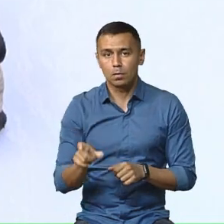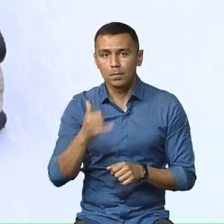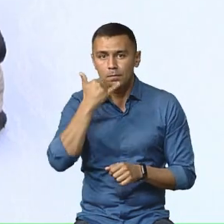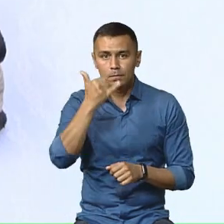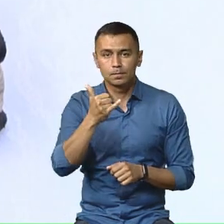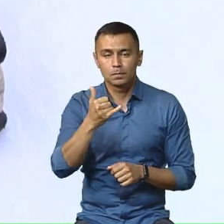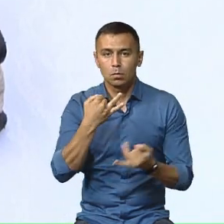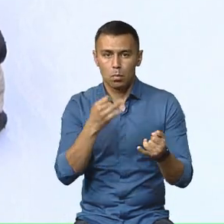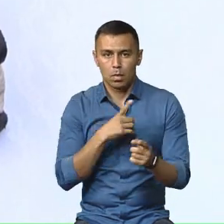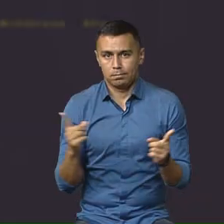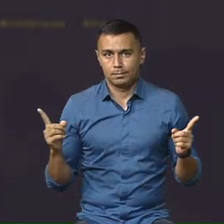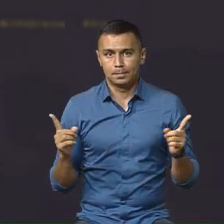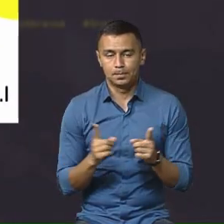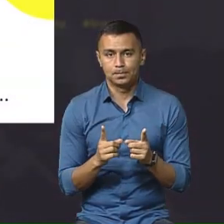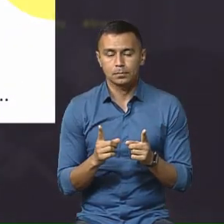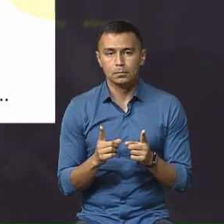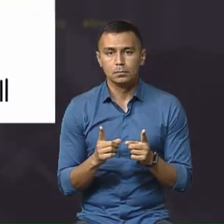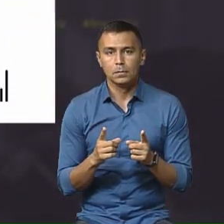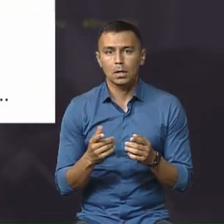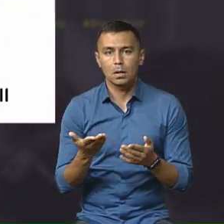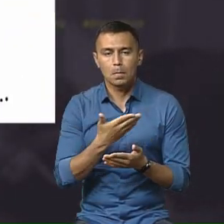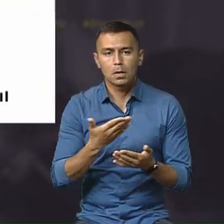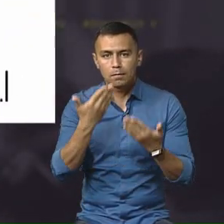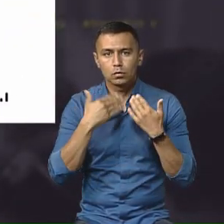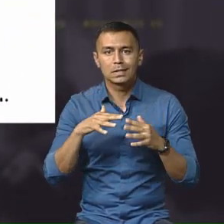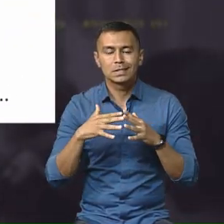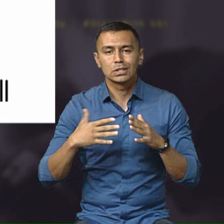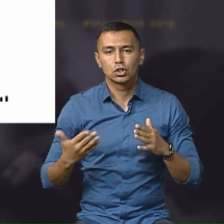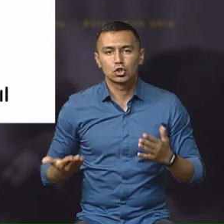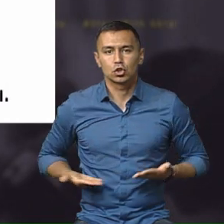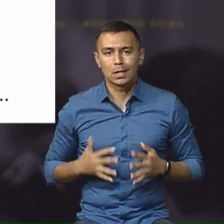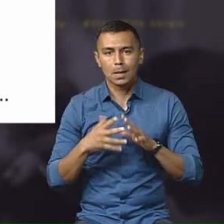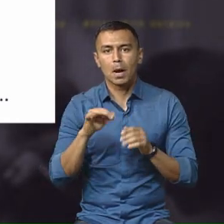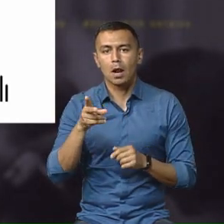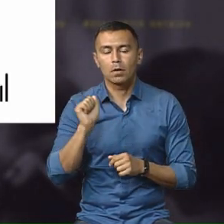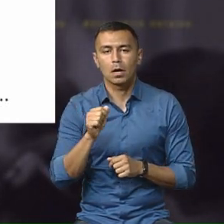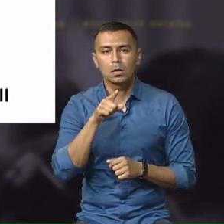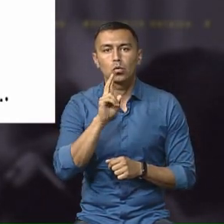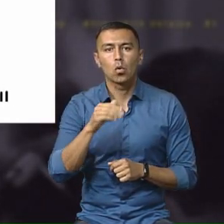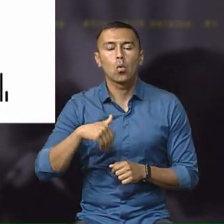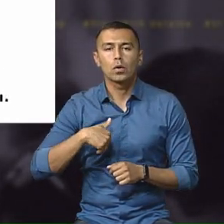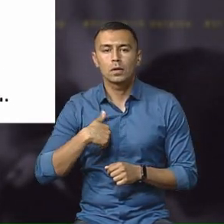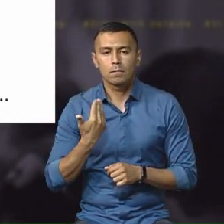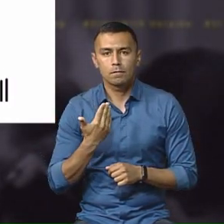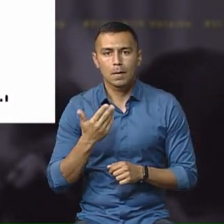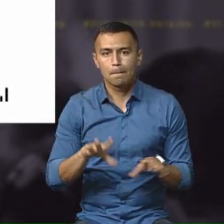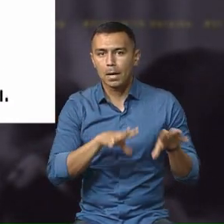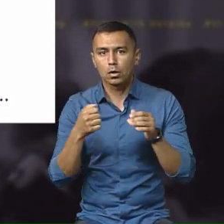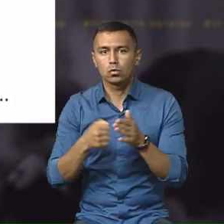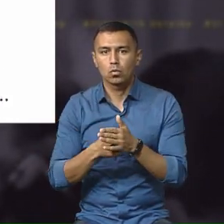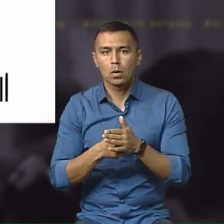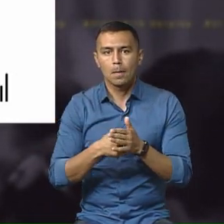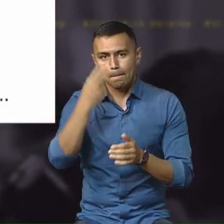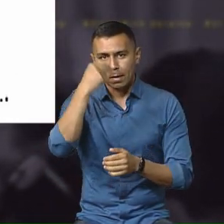телефонна розмова була короткою. До мене звернулися жителі села Михайлівка, ті, які хотіли перейти до